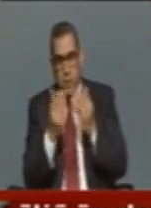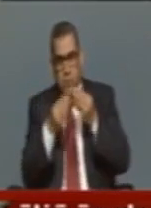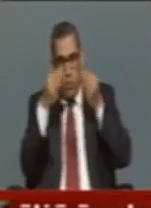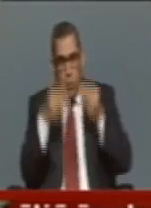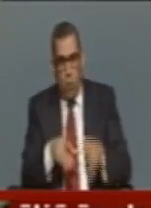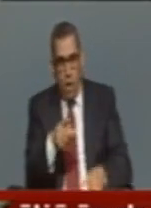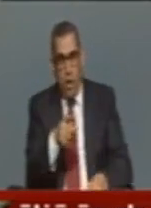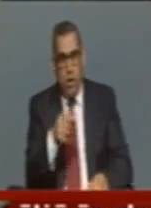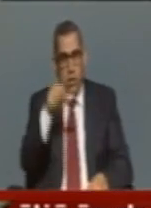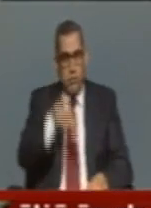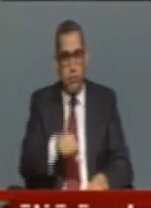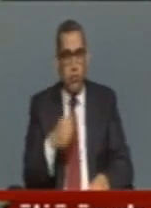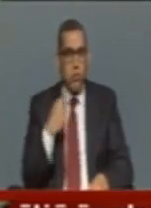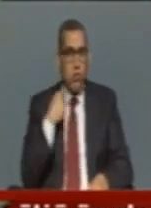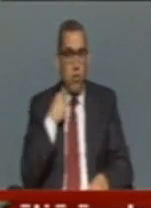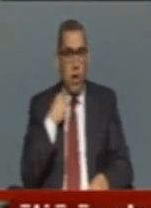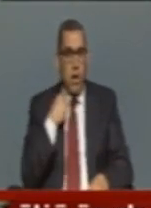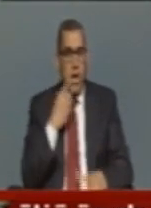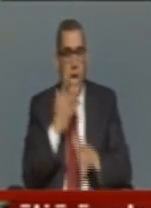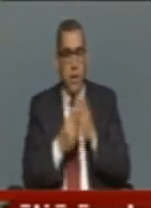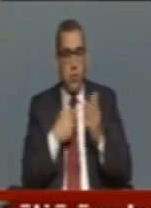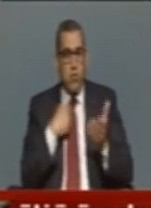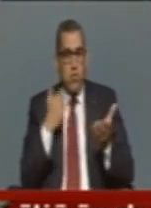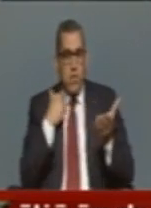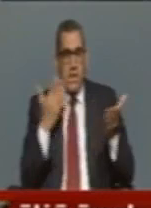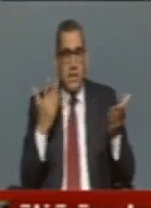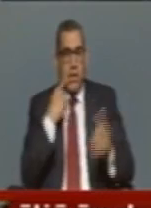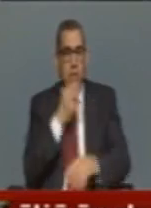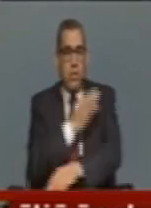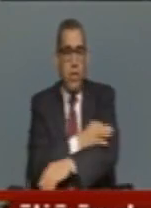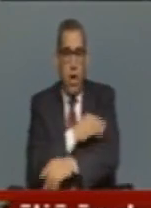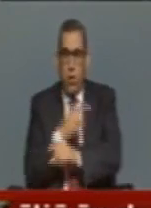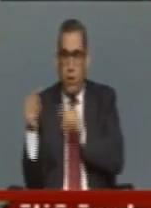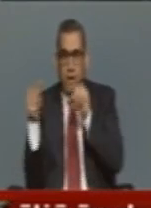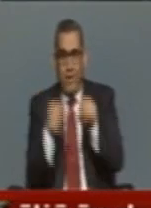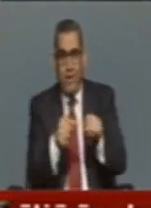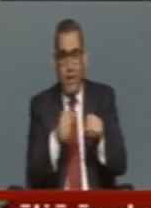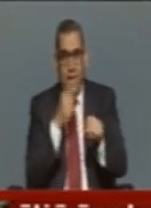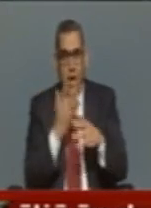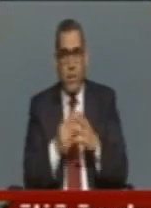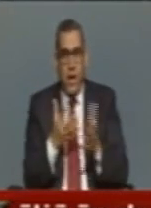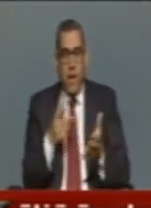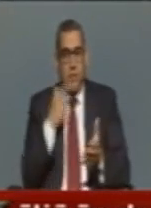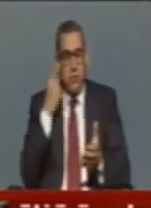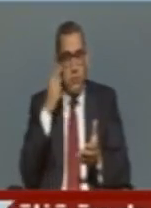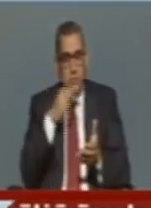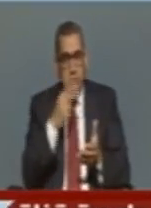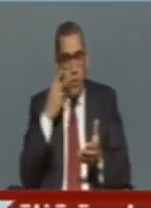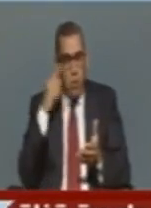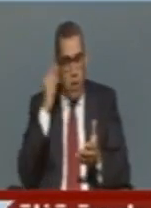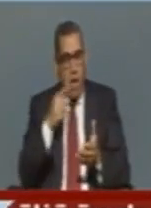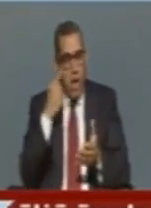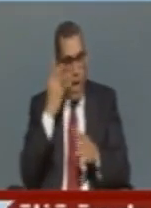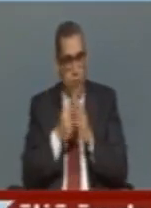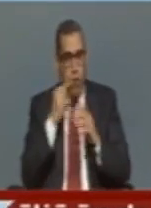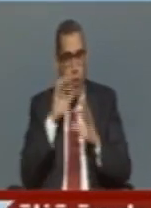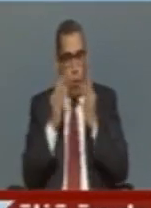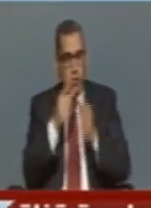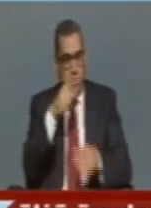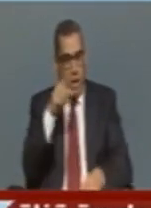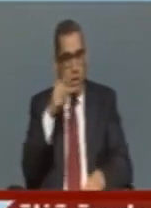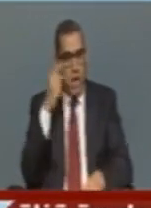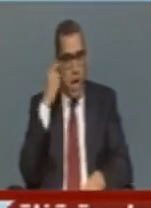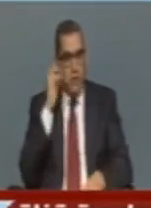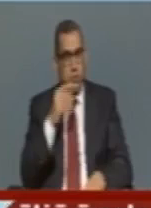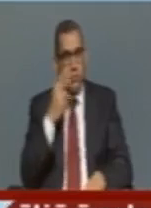ياذي ولادنا او ياذي ابني في التجربه. فهنا اتصور ان احنا محتاجين دايما في كل حاجه من حوار